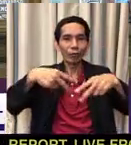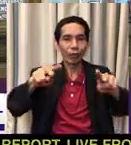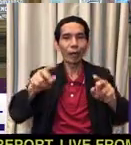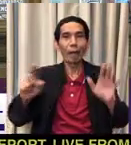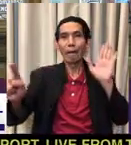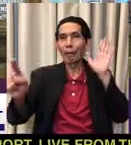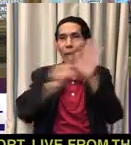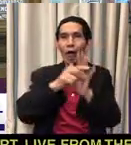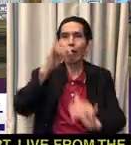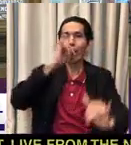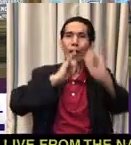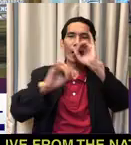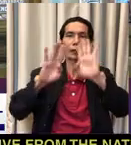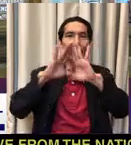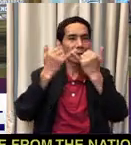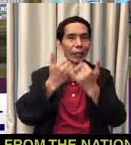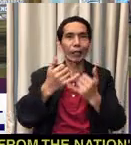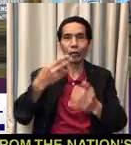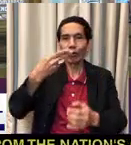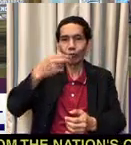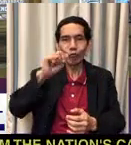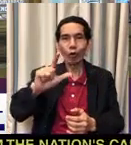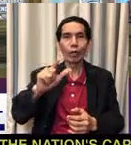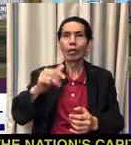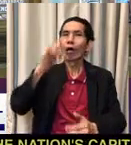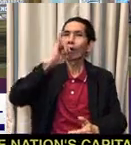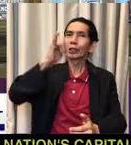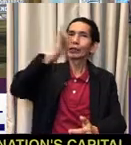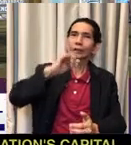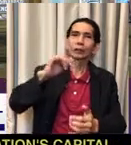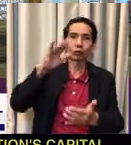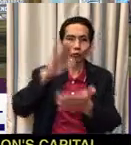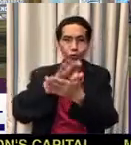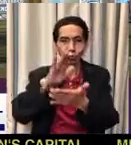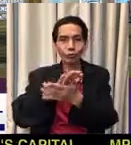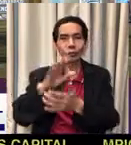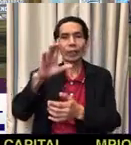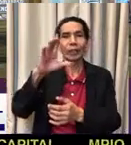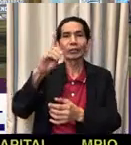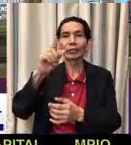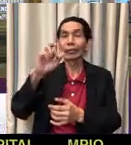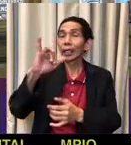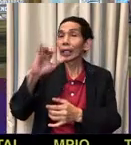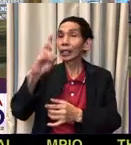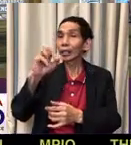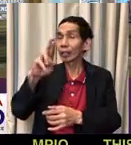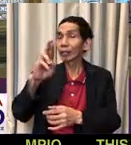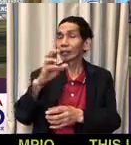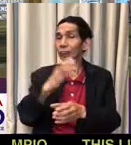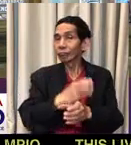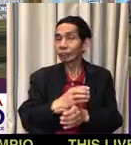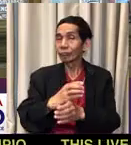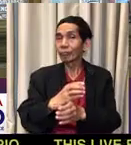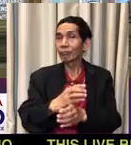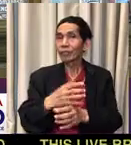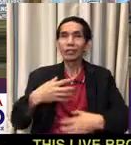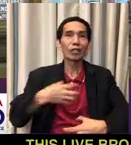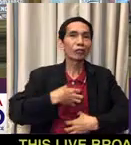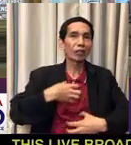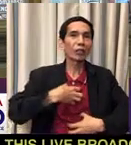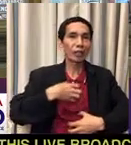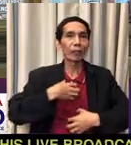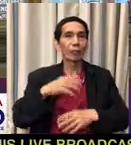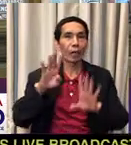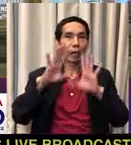o inuman sa barangay hall, o inuman sa daycare center. O, yan, yan kaya nagmamaktol yung mga